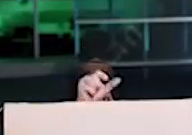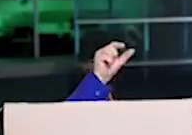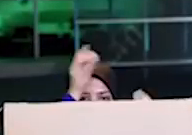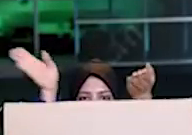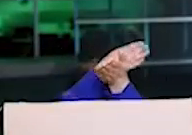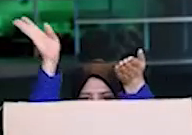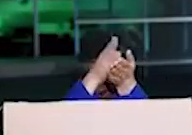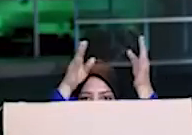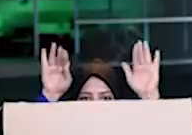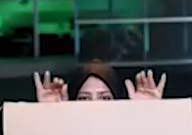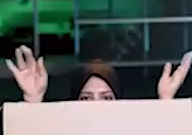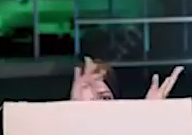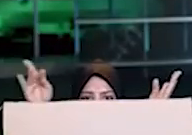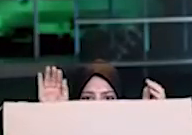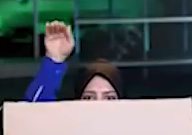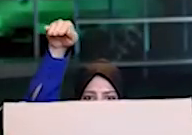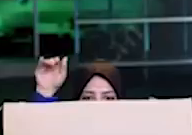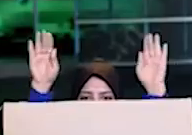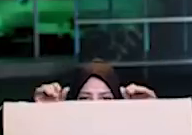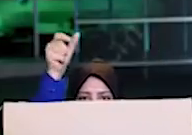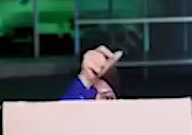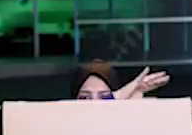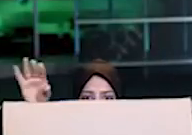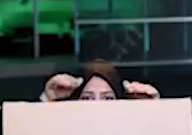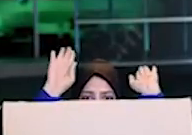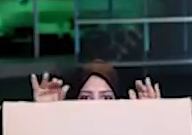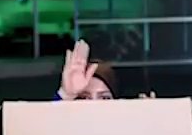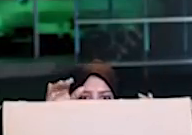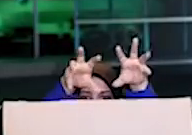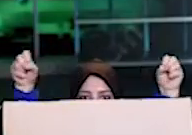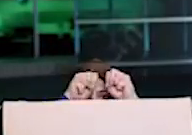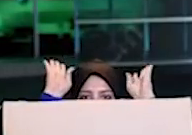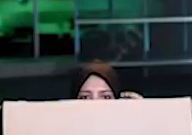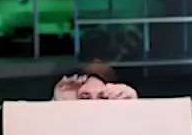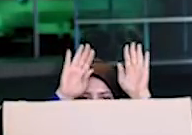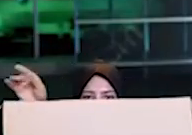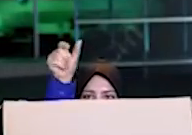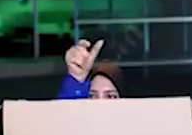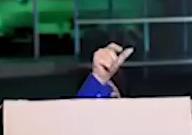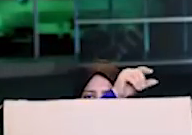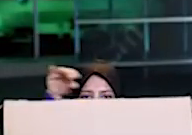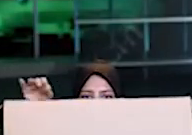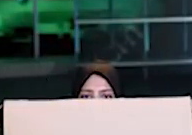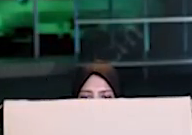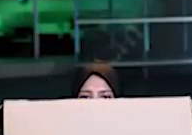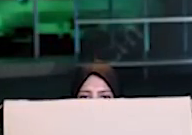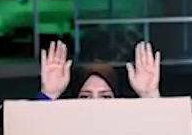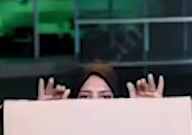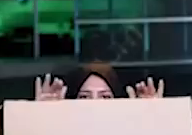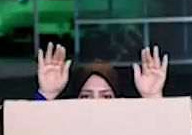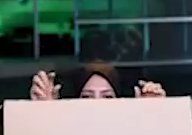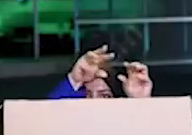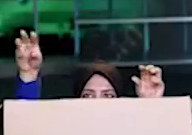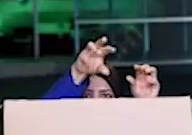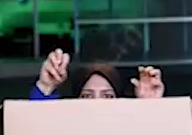فرزندان گربه های محل نیز از دست تجاوز برخی از نامردان ایرانی در امان نیستند، چه برسه به بچه آدم. از